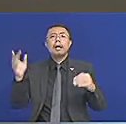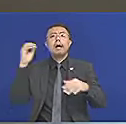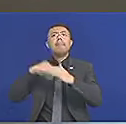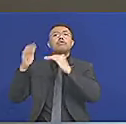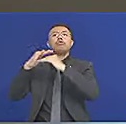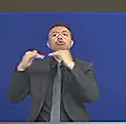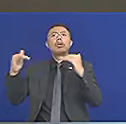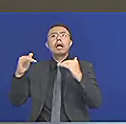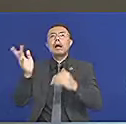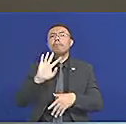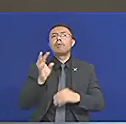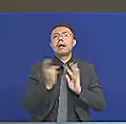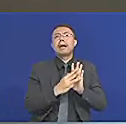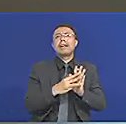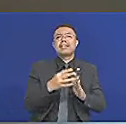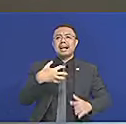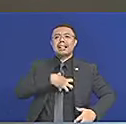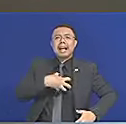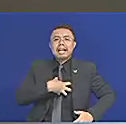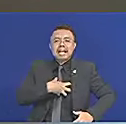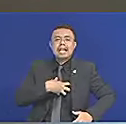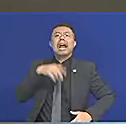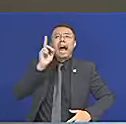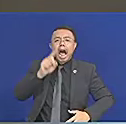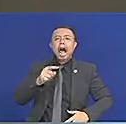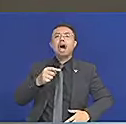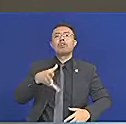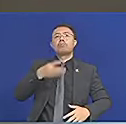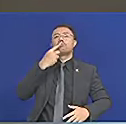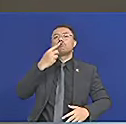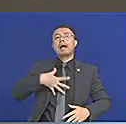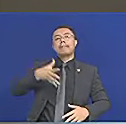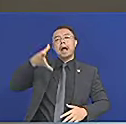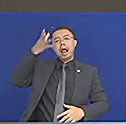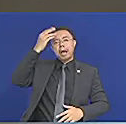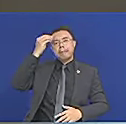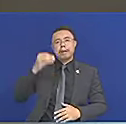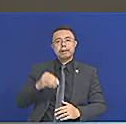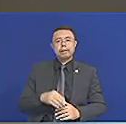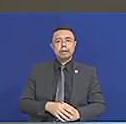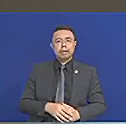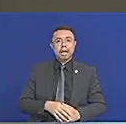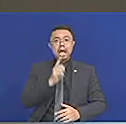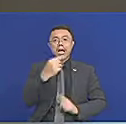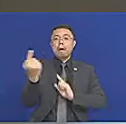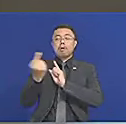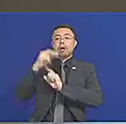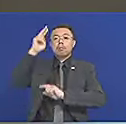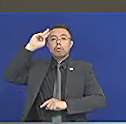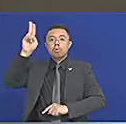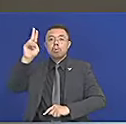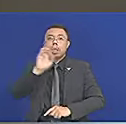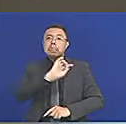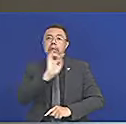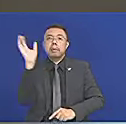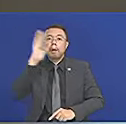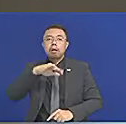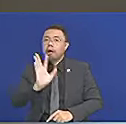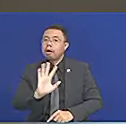Masuk surga itu bukan hanya diyakini, harus dialami. Kamu bertemu Tuhan enggak setiap